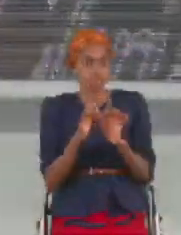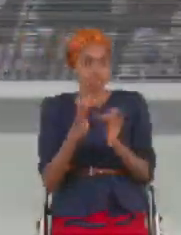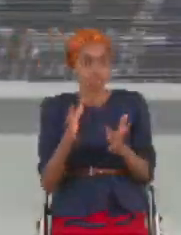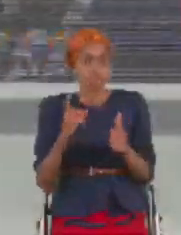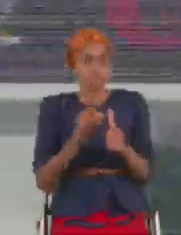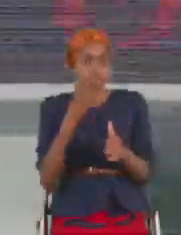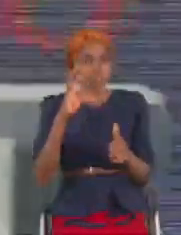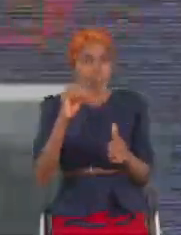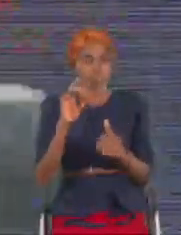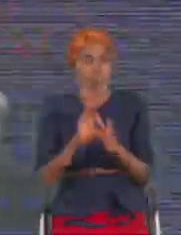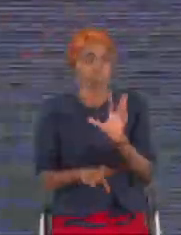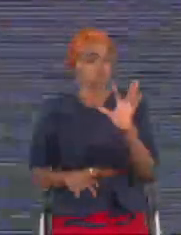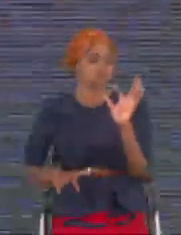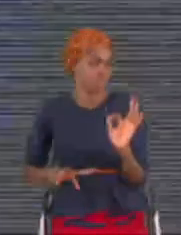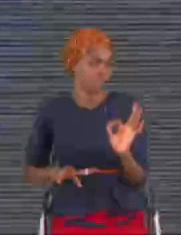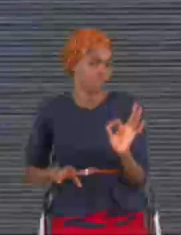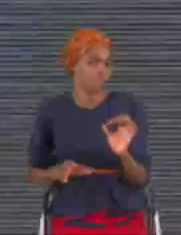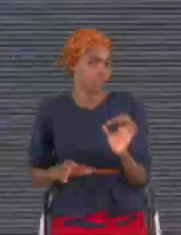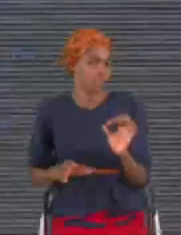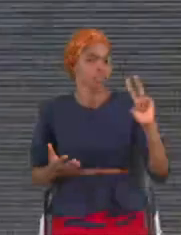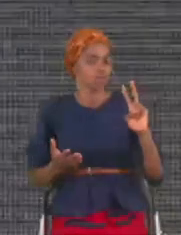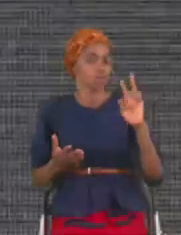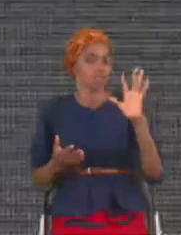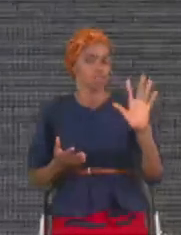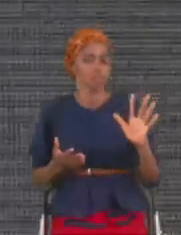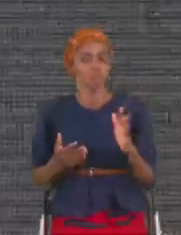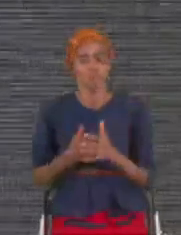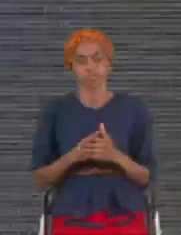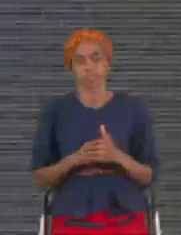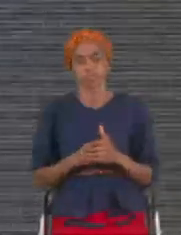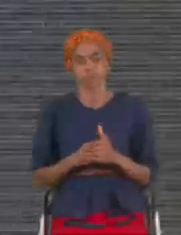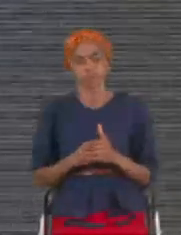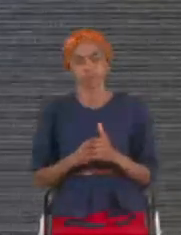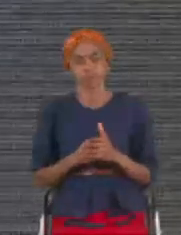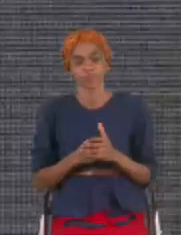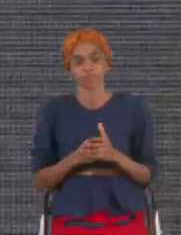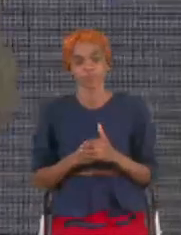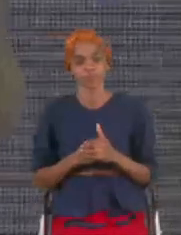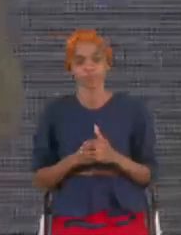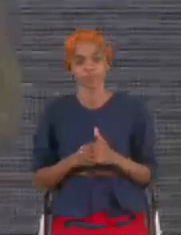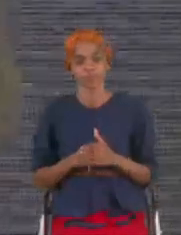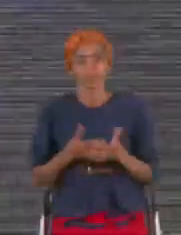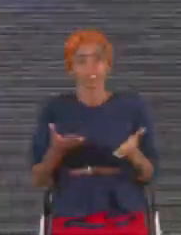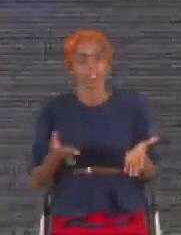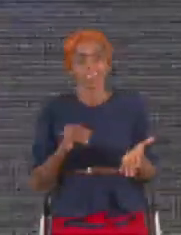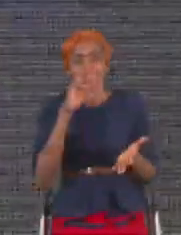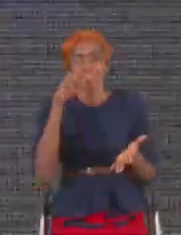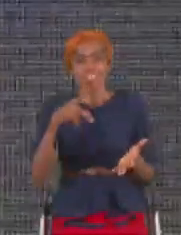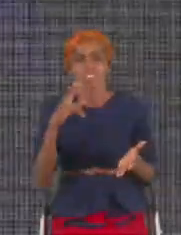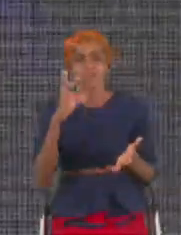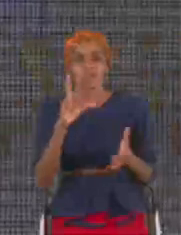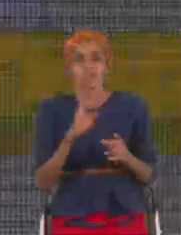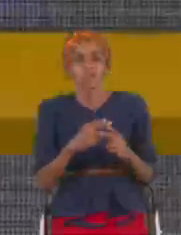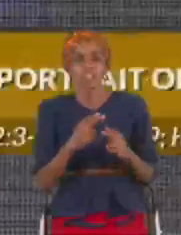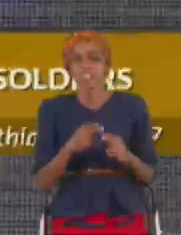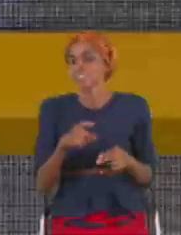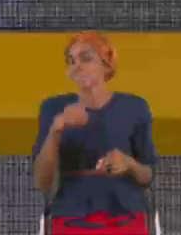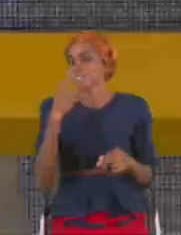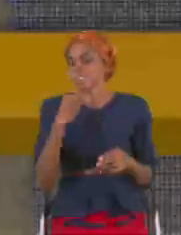verser 25 1 corinthiens chapitre 9 verser 25 voici l'apôtre paul qui dit